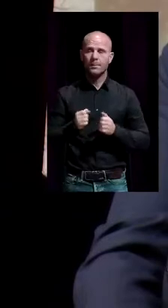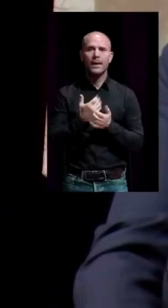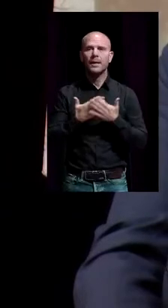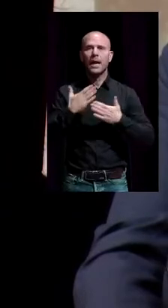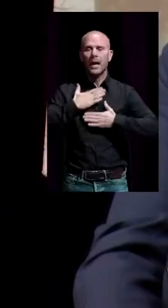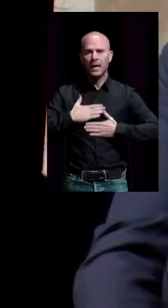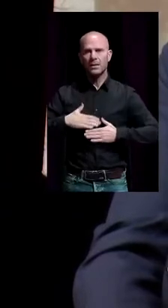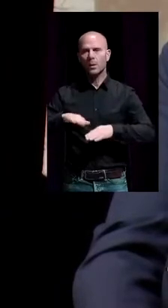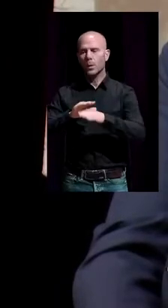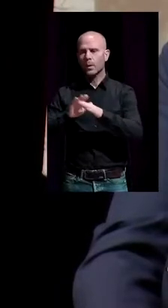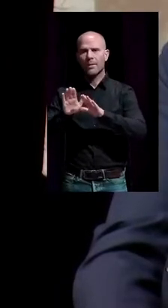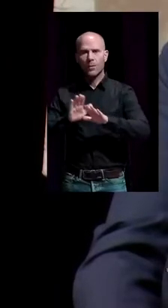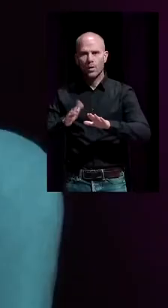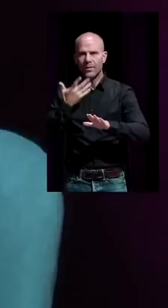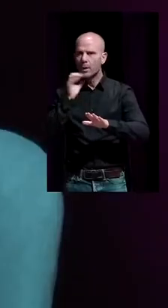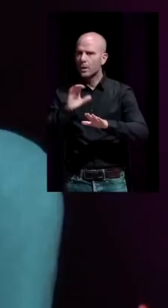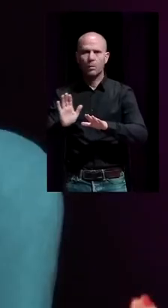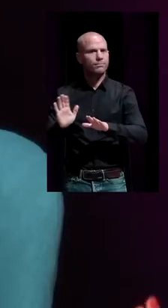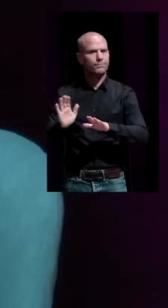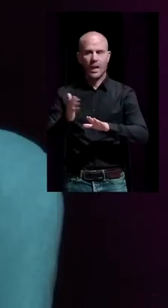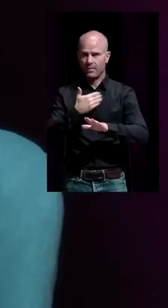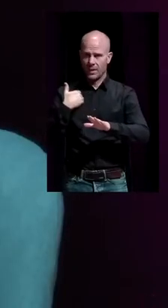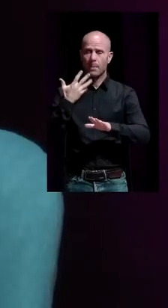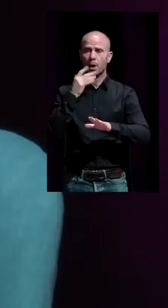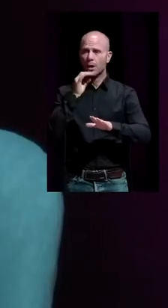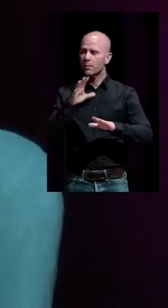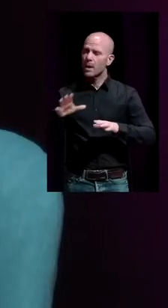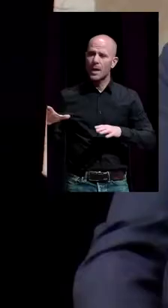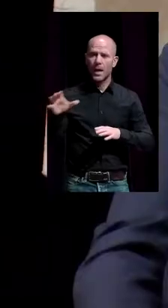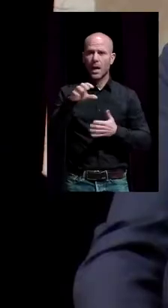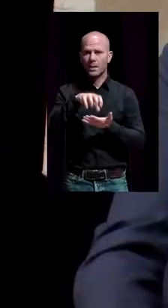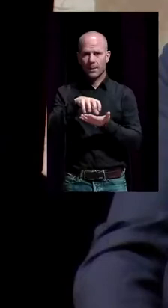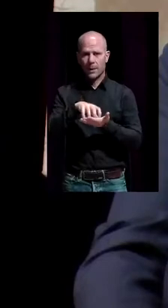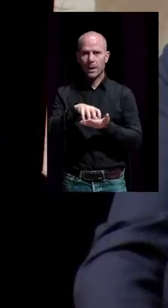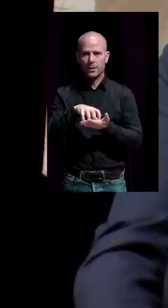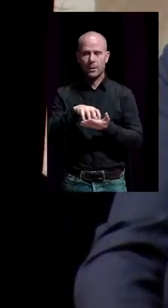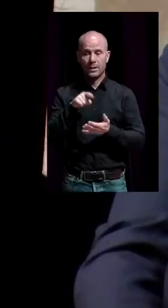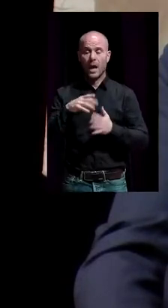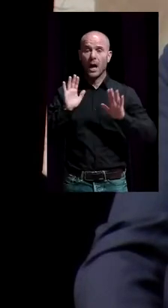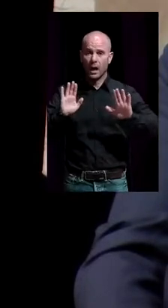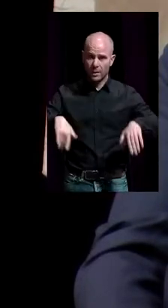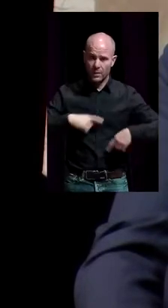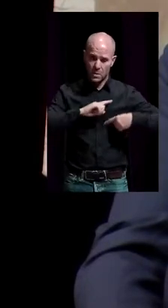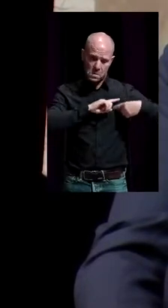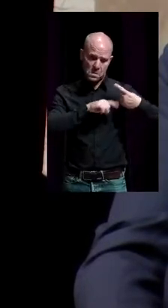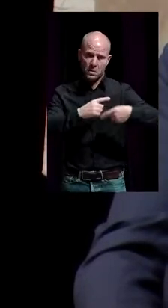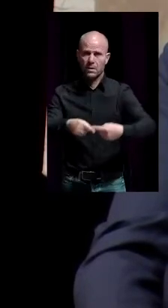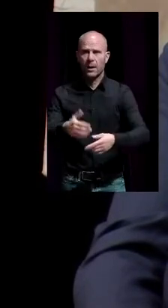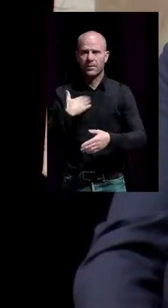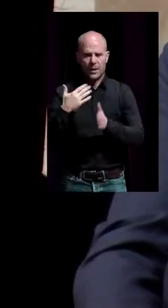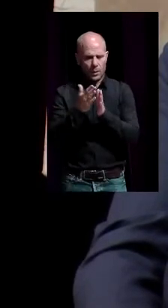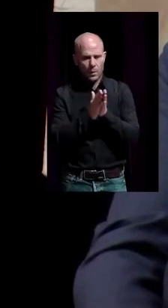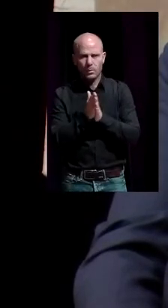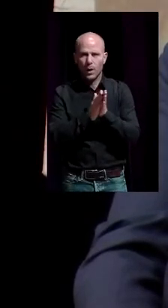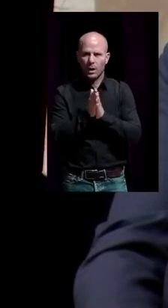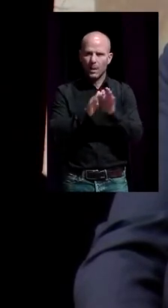och sjukvården vi nu pratar om. Vi pratar om hela samhället. Och detta har ju varit en utveckling. När vi nu utmanar